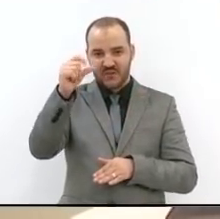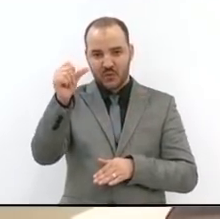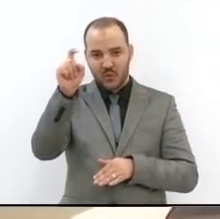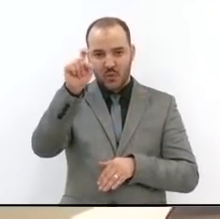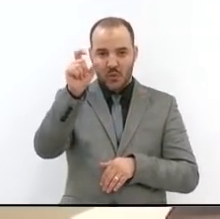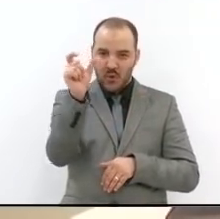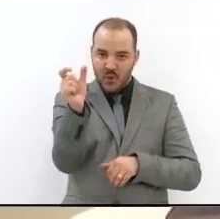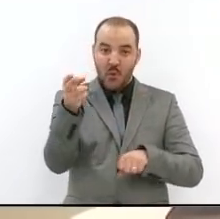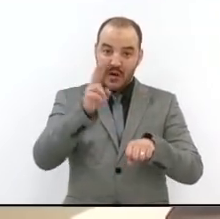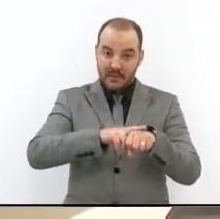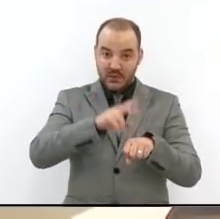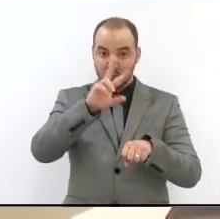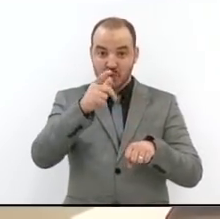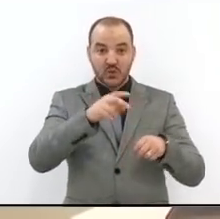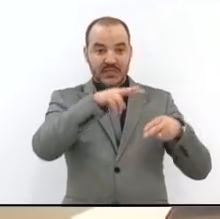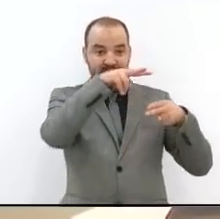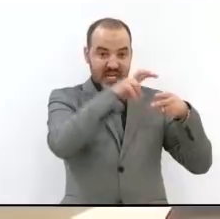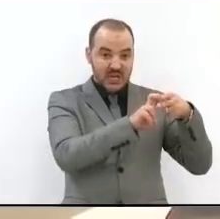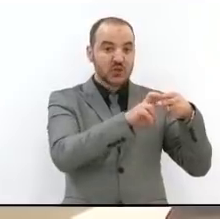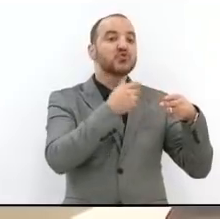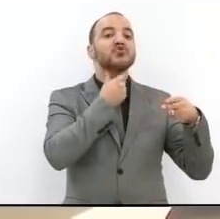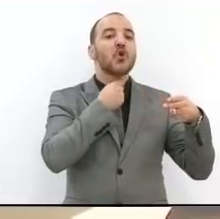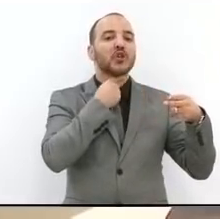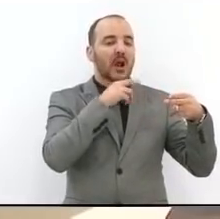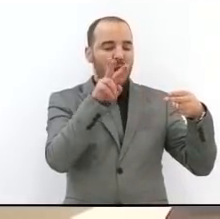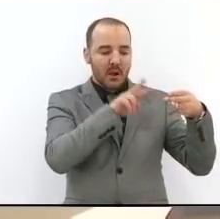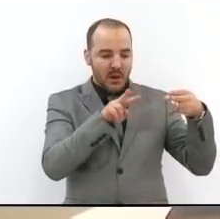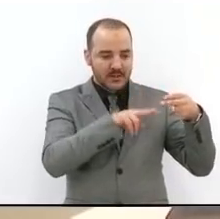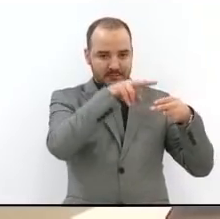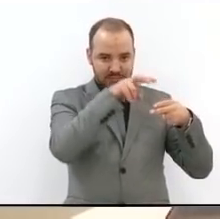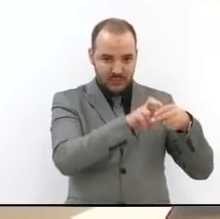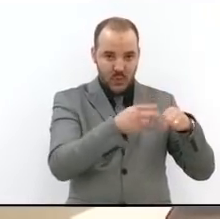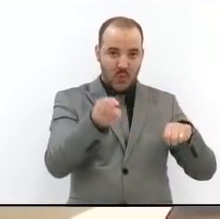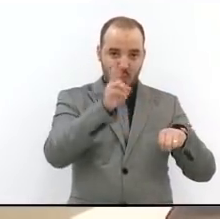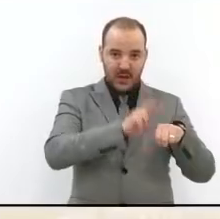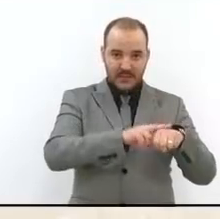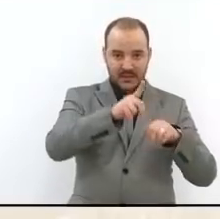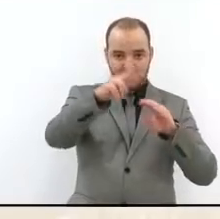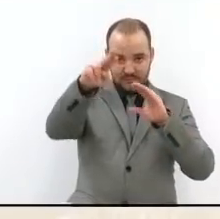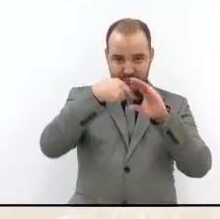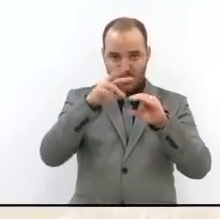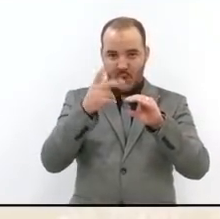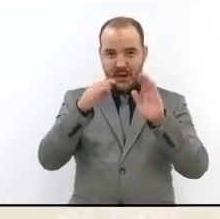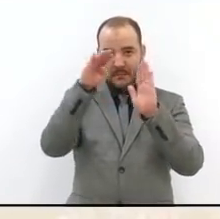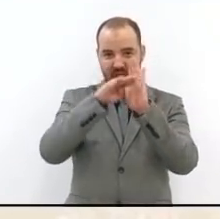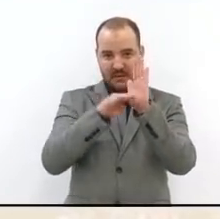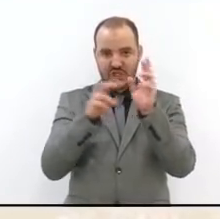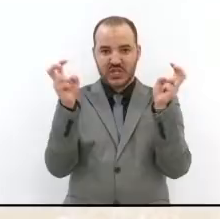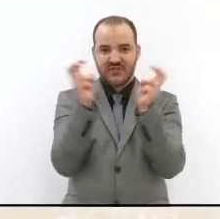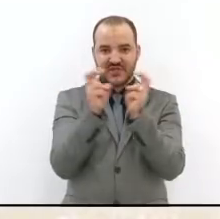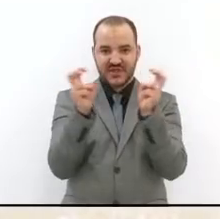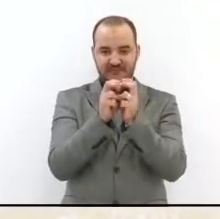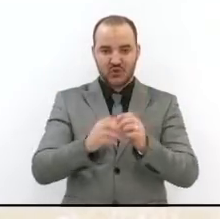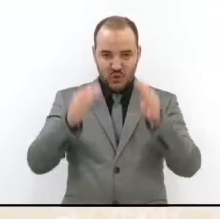بأصواتكم الجميلة ثم وضعها بقسم الواجبات على برنامج تيمز.